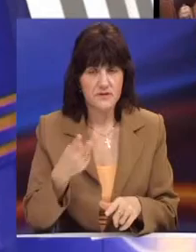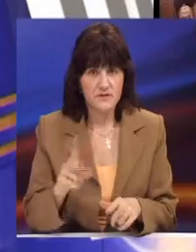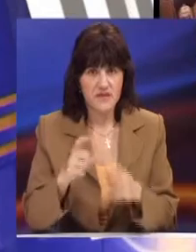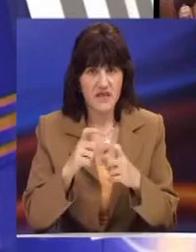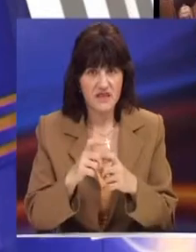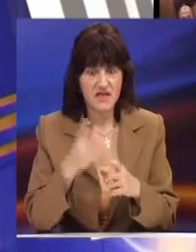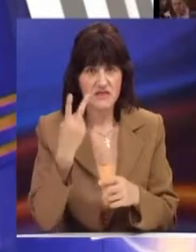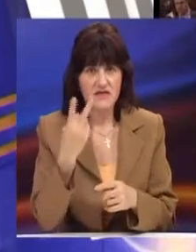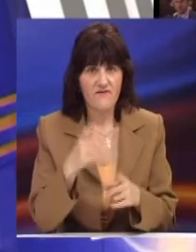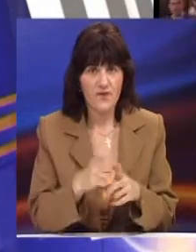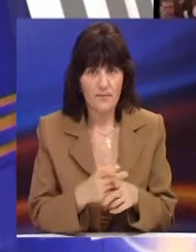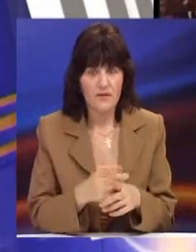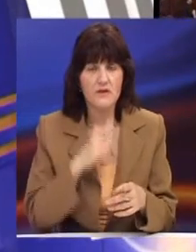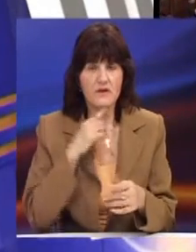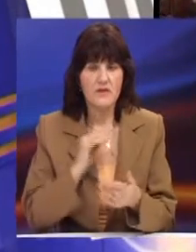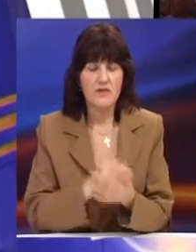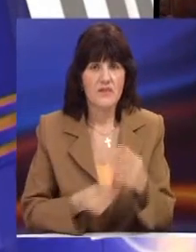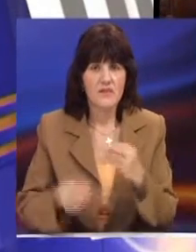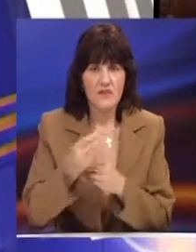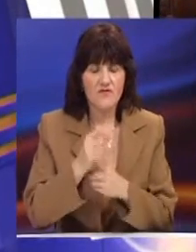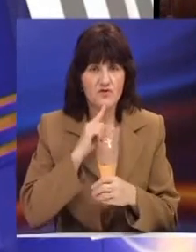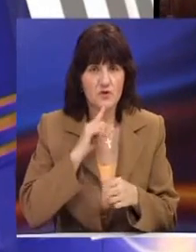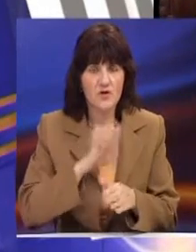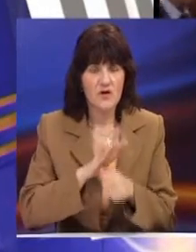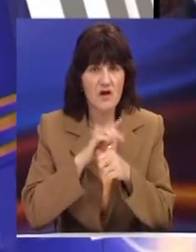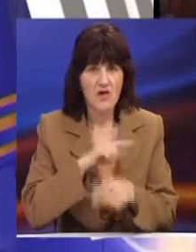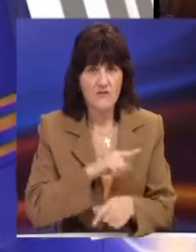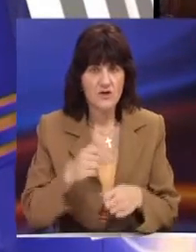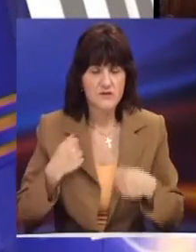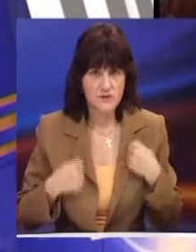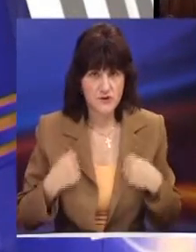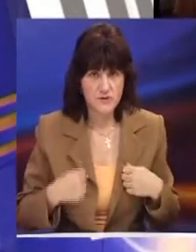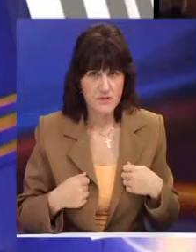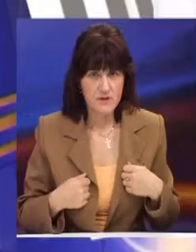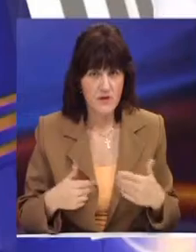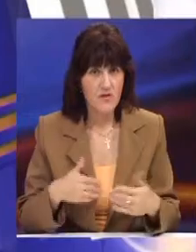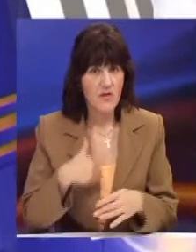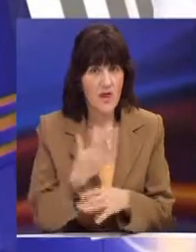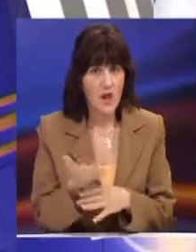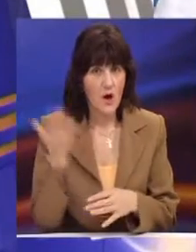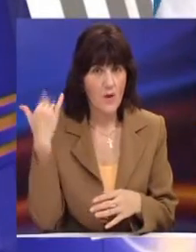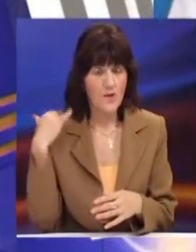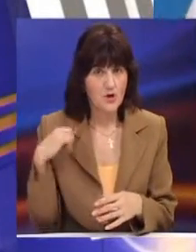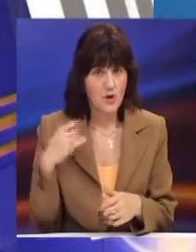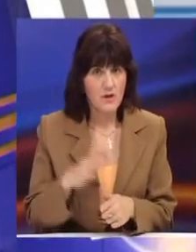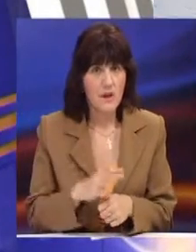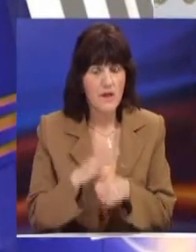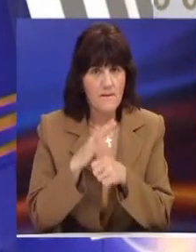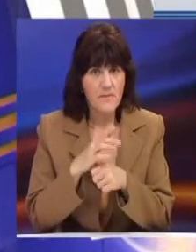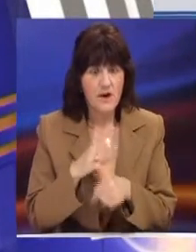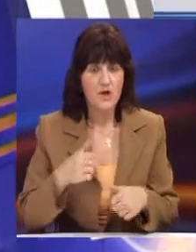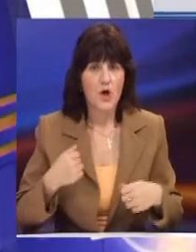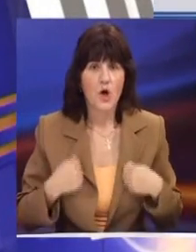DSS-a i DSVM-a formira stabilnu većinu koja je vladala Suboticom do kraja prethodnog mandata. Nakon prošlogodišnjih majskih